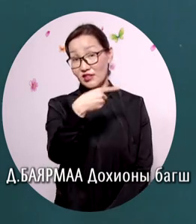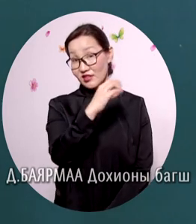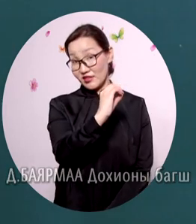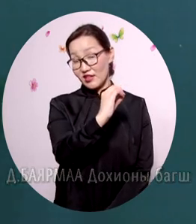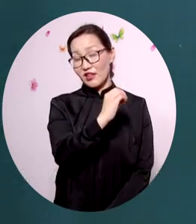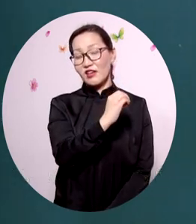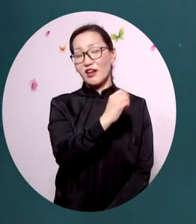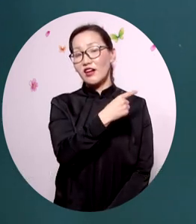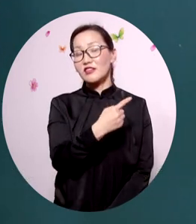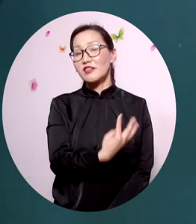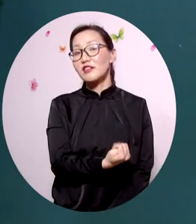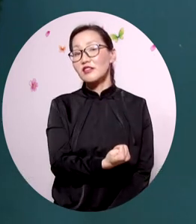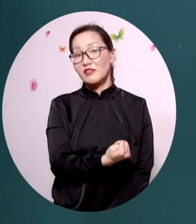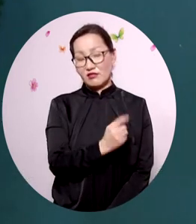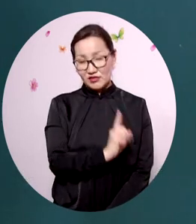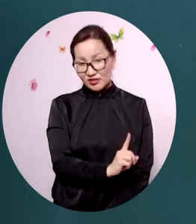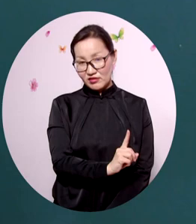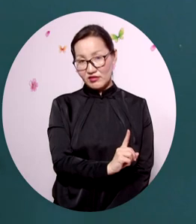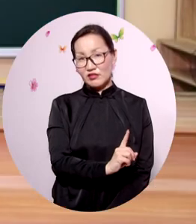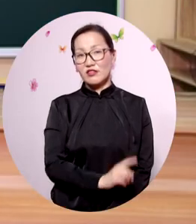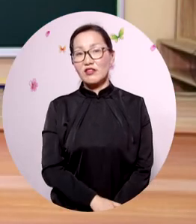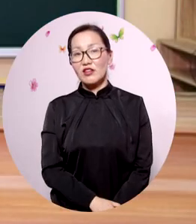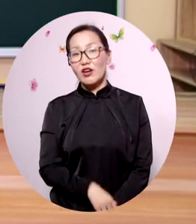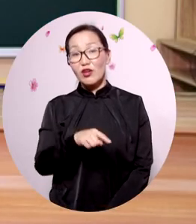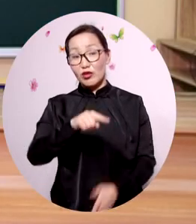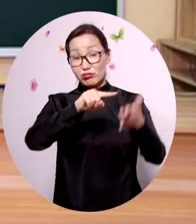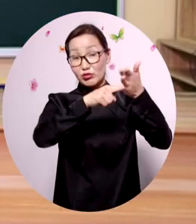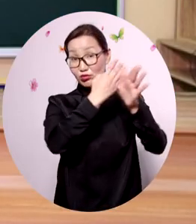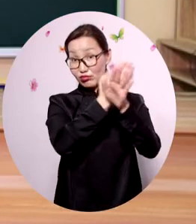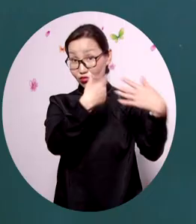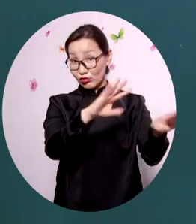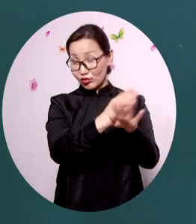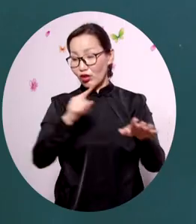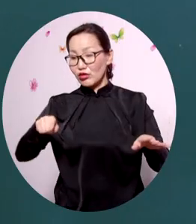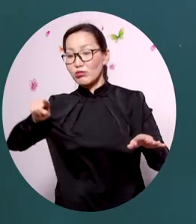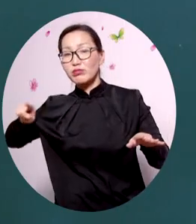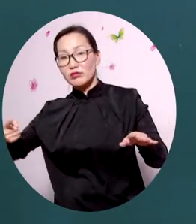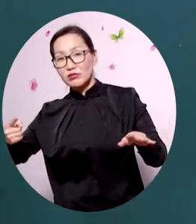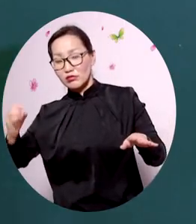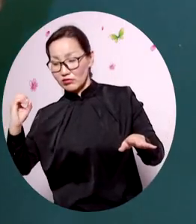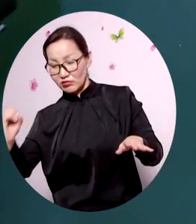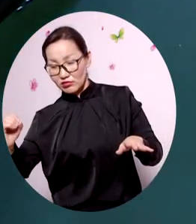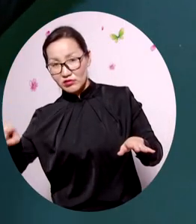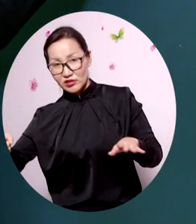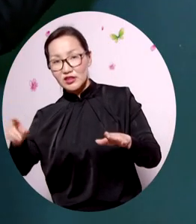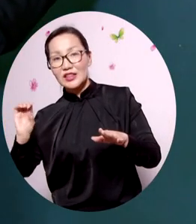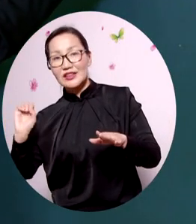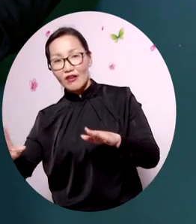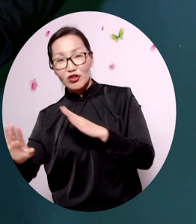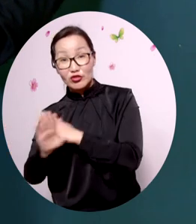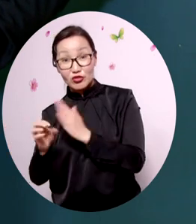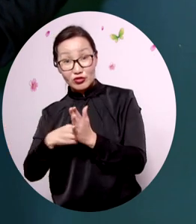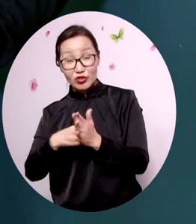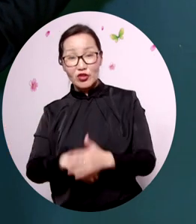1-ээс тэгийг хасаад 1. Одоо бүхэл хэсгээ хуваагаад дууссан бутархайн цэгийг ногдуур тавих